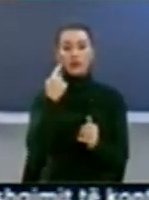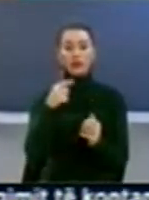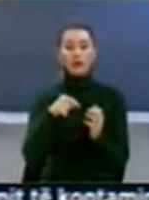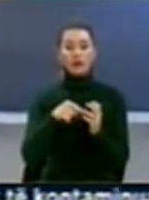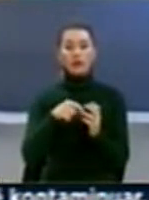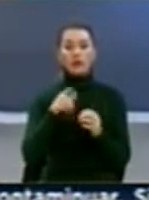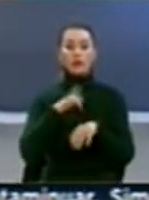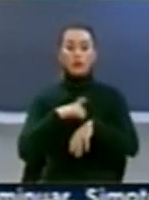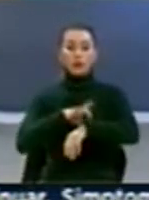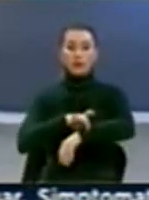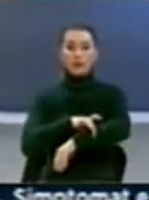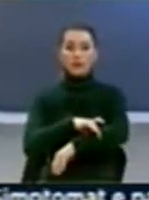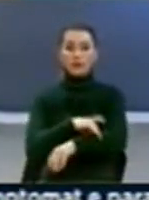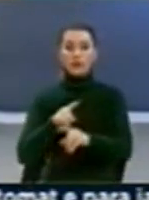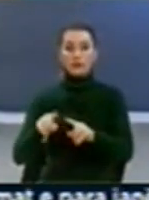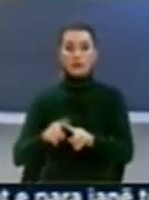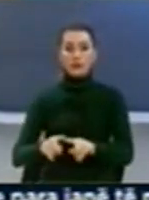fizioterapeutëve.